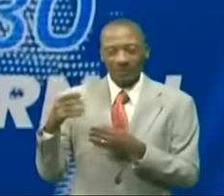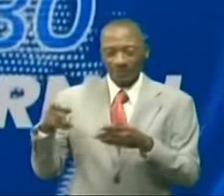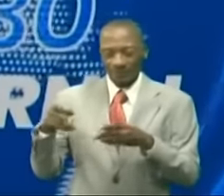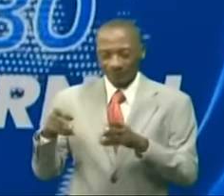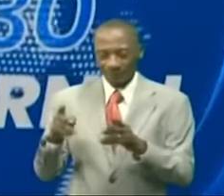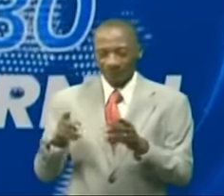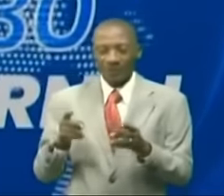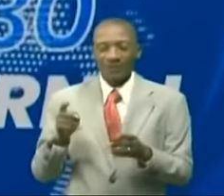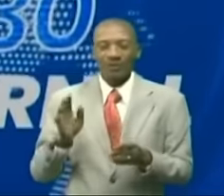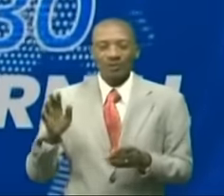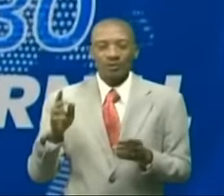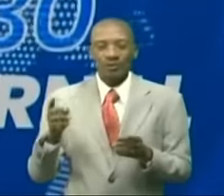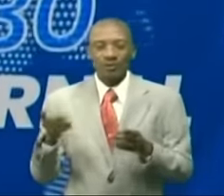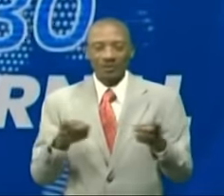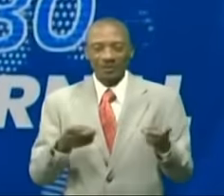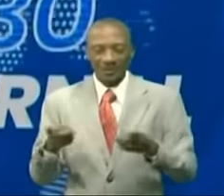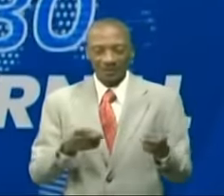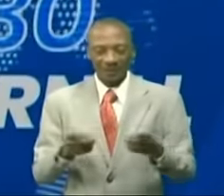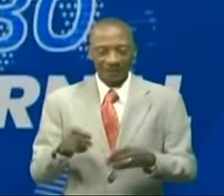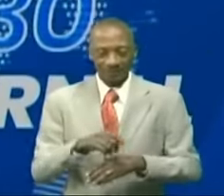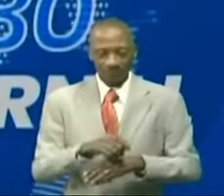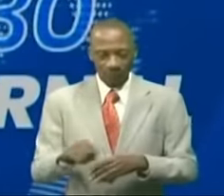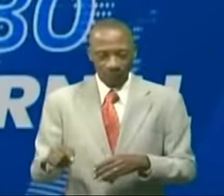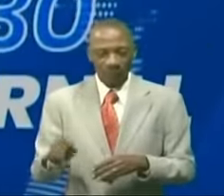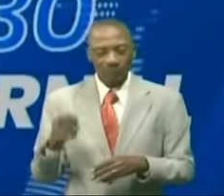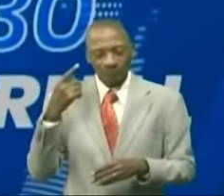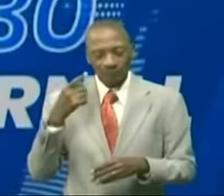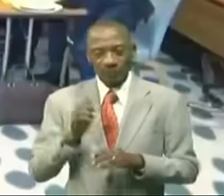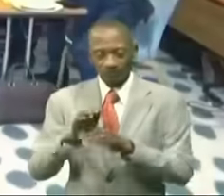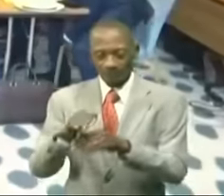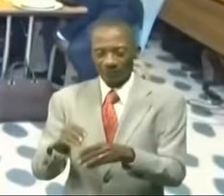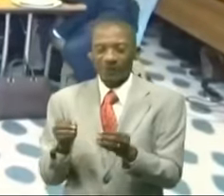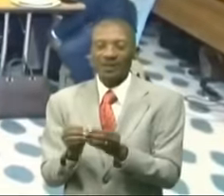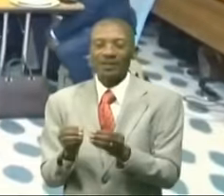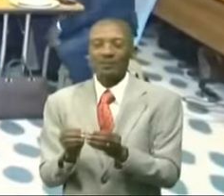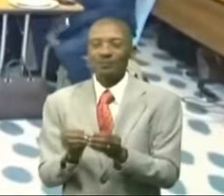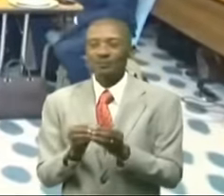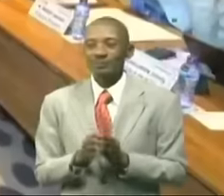de ces processus en RDC. Peggy Mukunda et Tony Djuma.